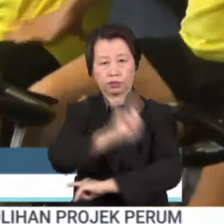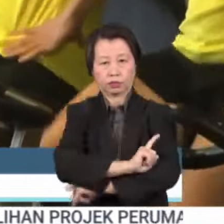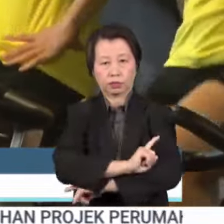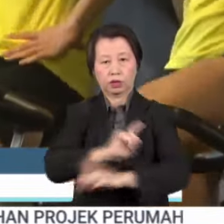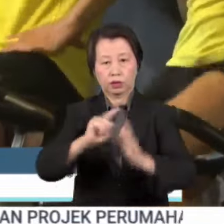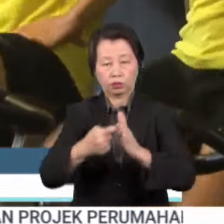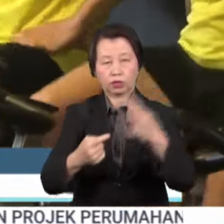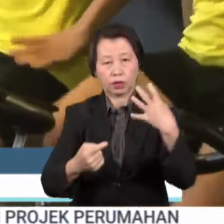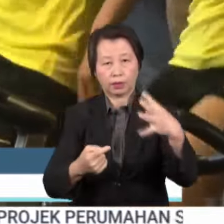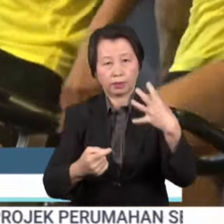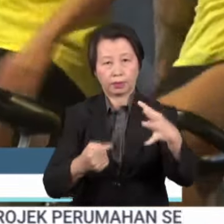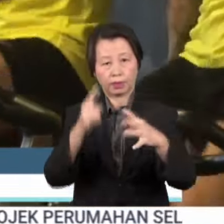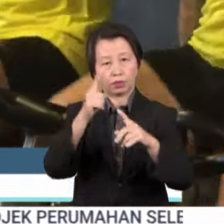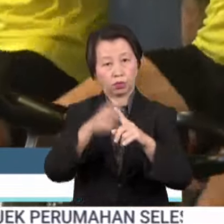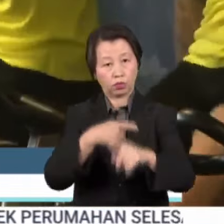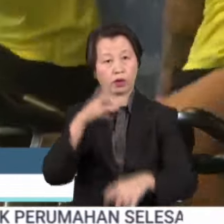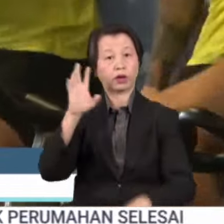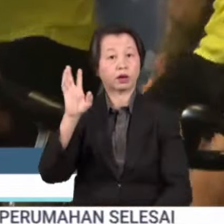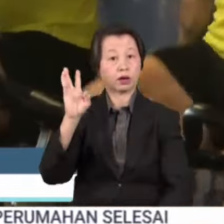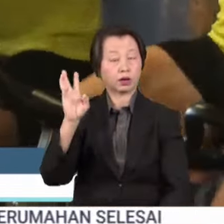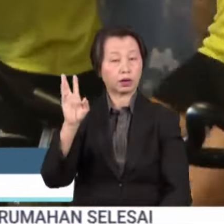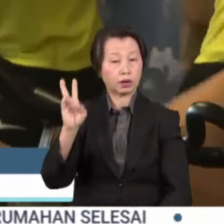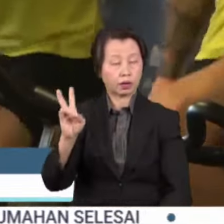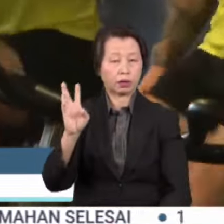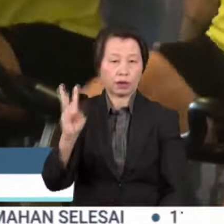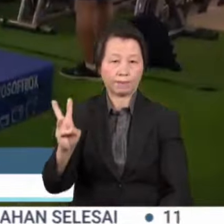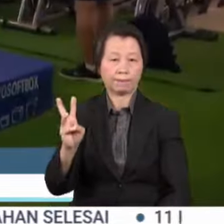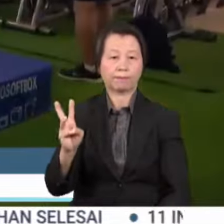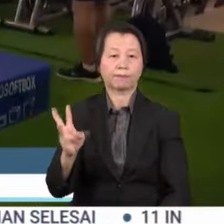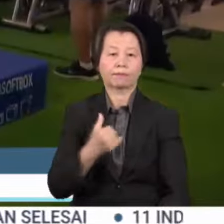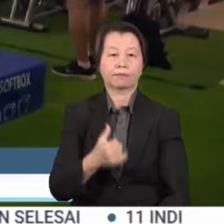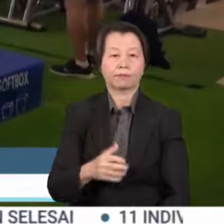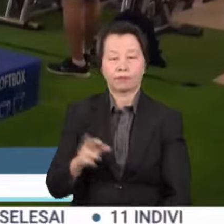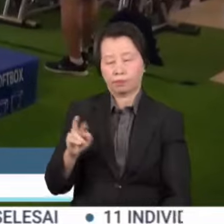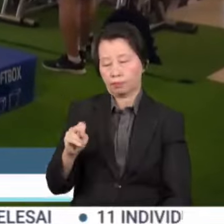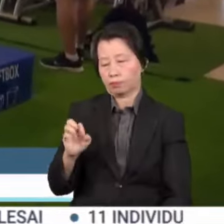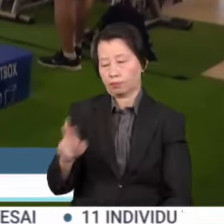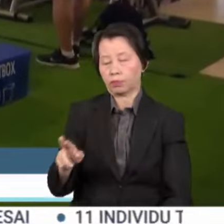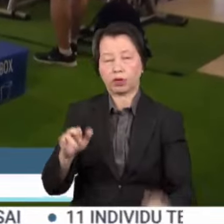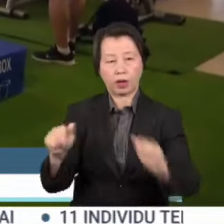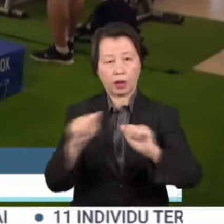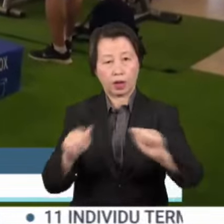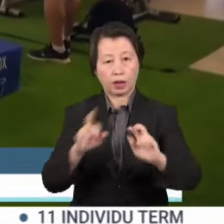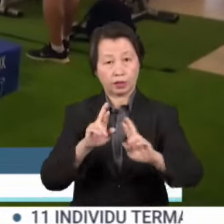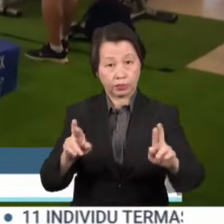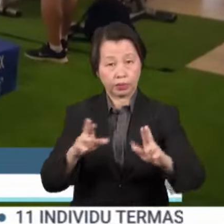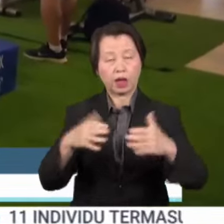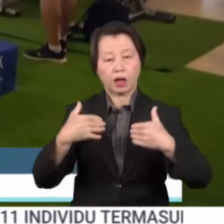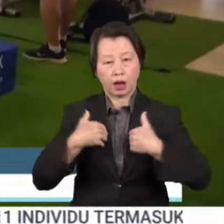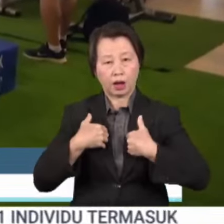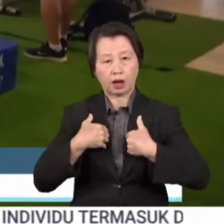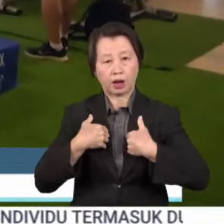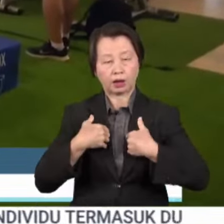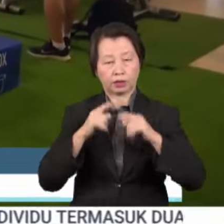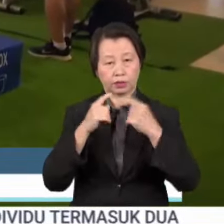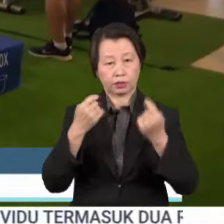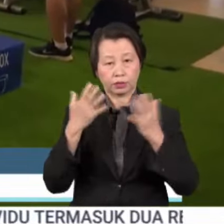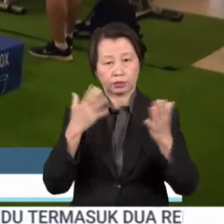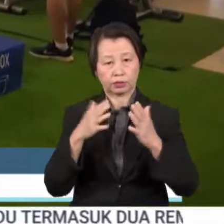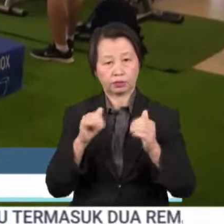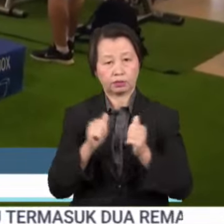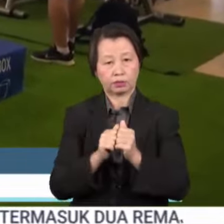bermula 14 Jun ini. Menurutnya Nur Azman, antara aktiviti yang disediakan termasuk Harimau Malaya Night